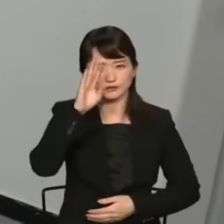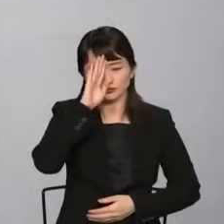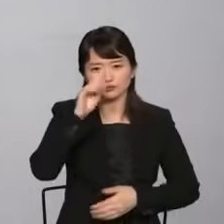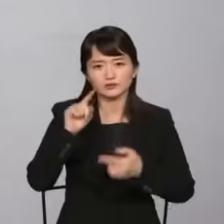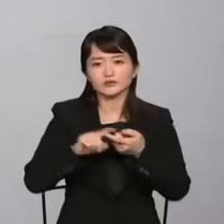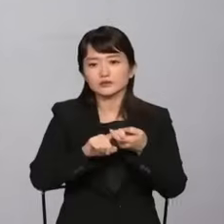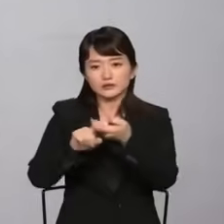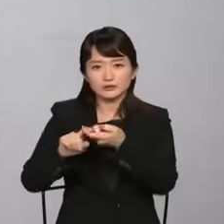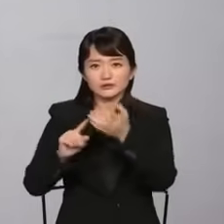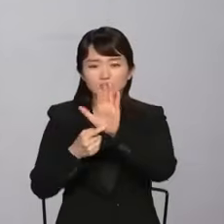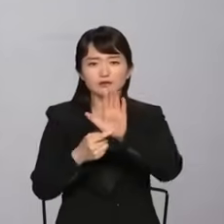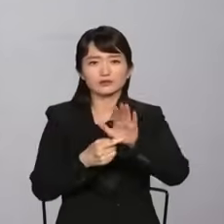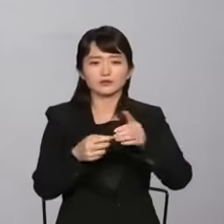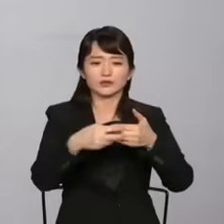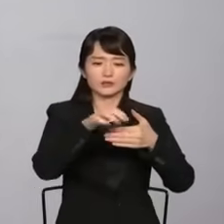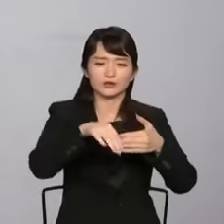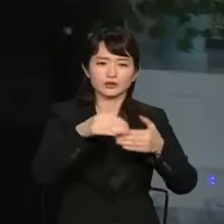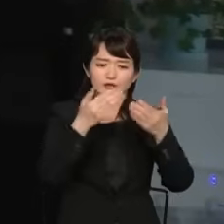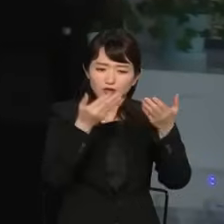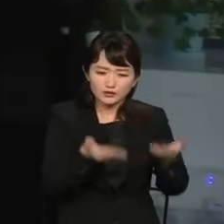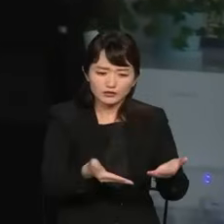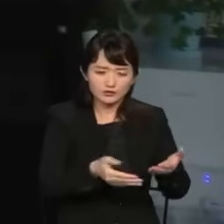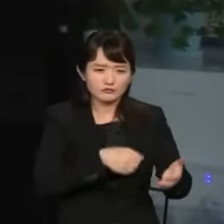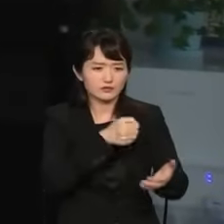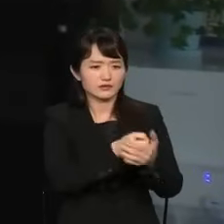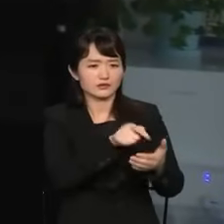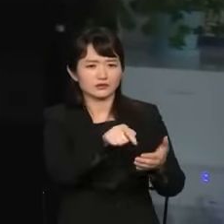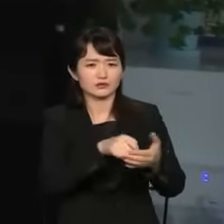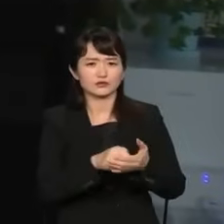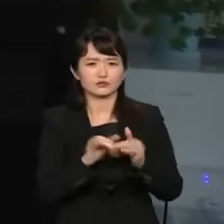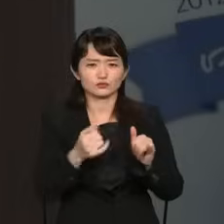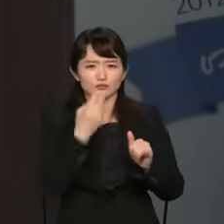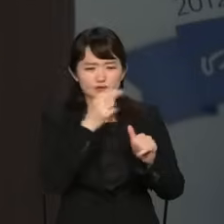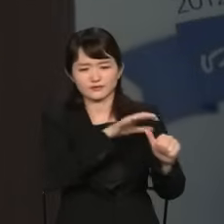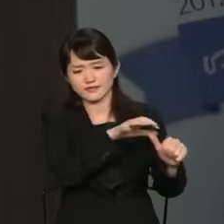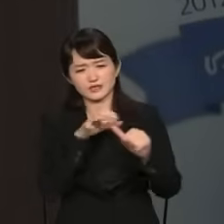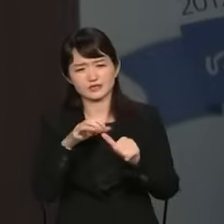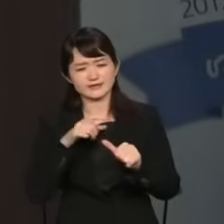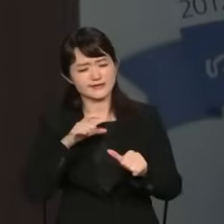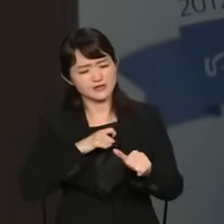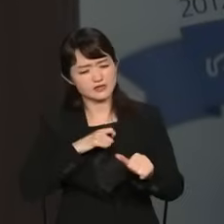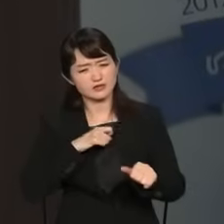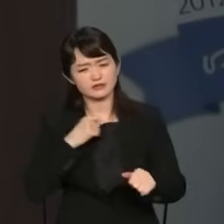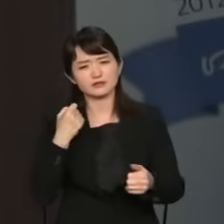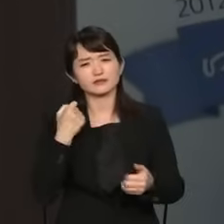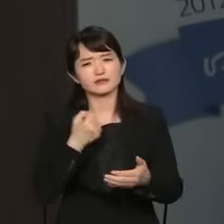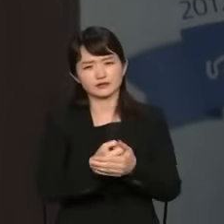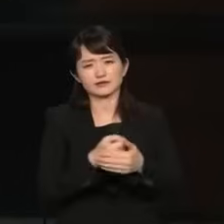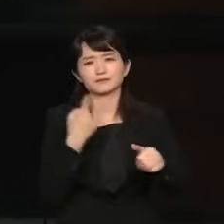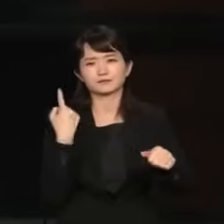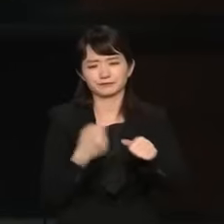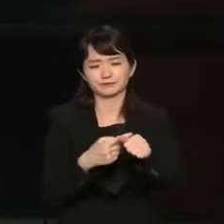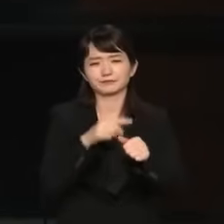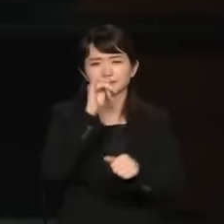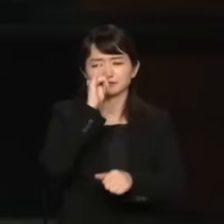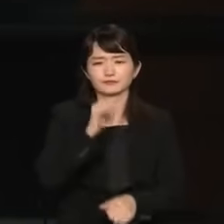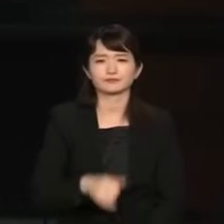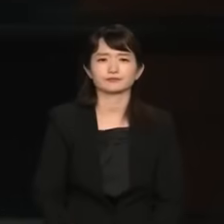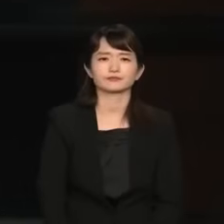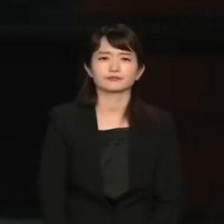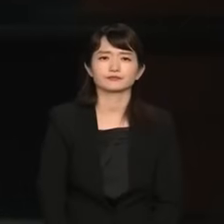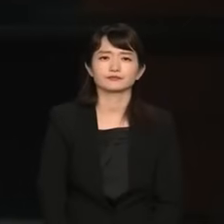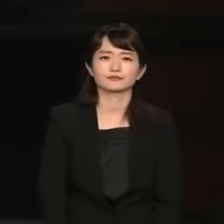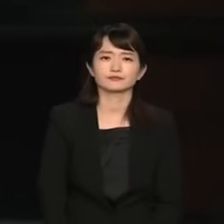한국중증질환연합회는 파업 결정에 대해 국민 생명을 담보로 한 이기적인 결정이라고 비판했습니다. JTBC 윤정주입니다.